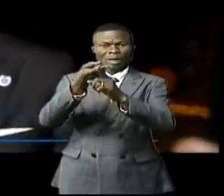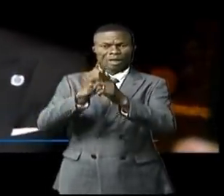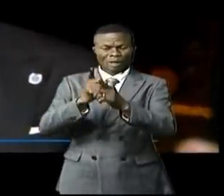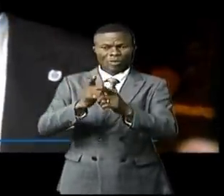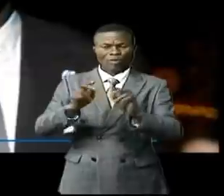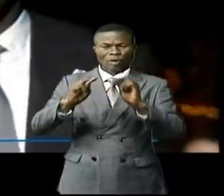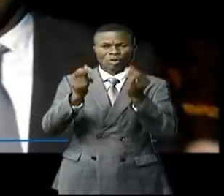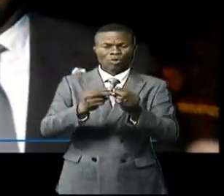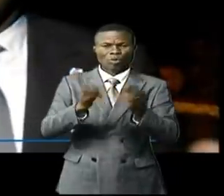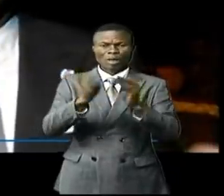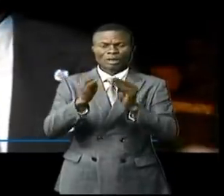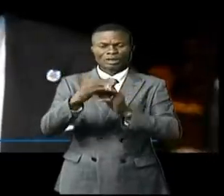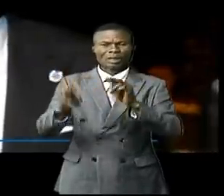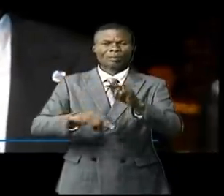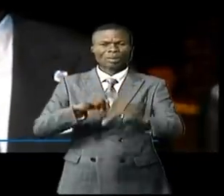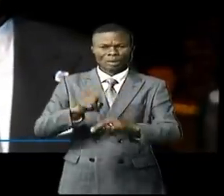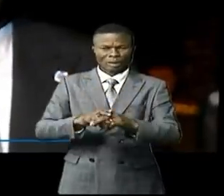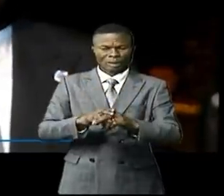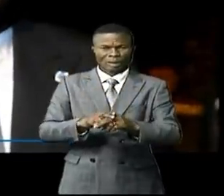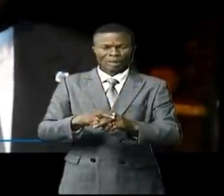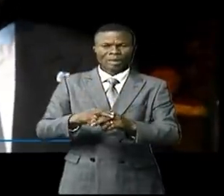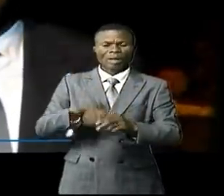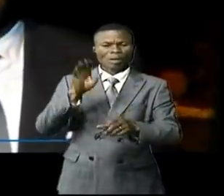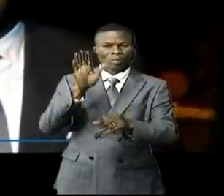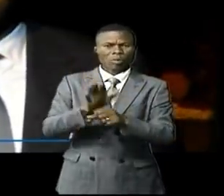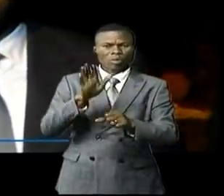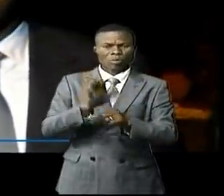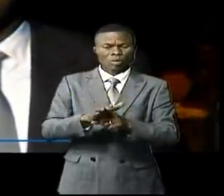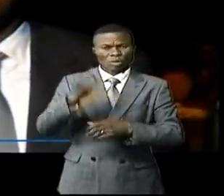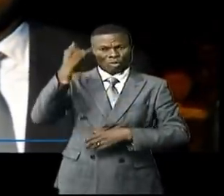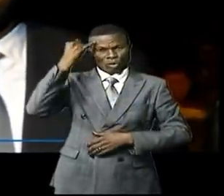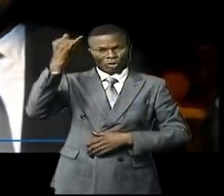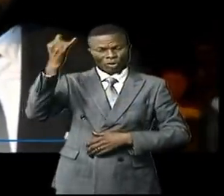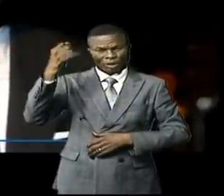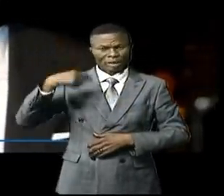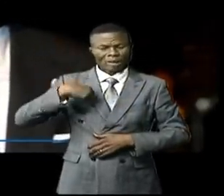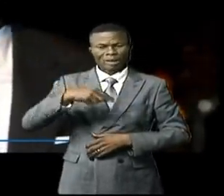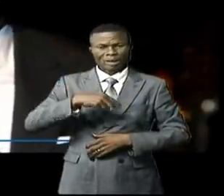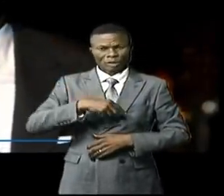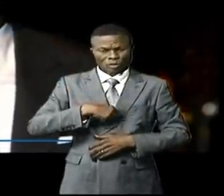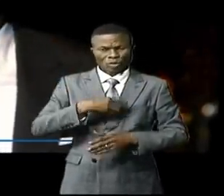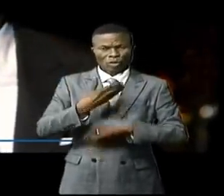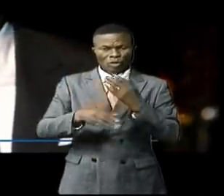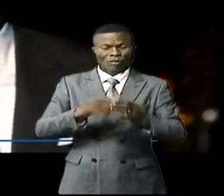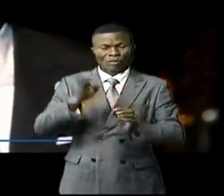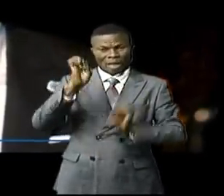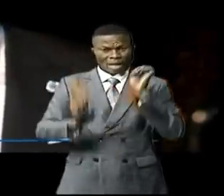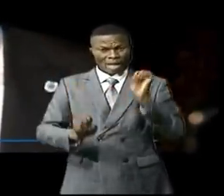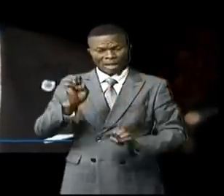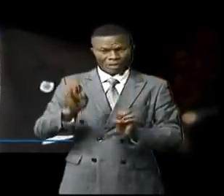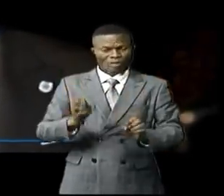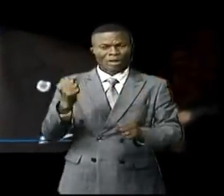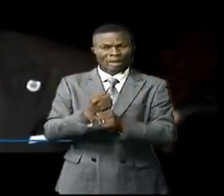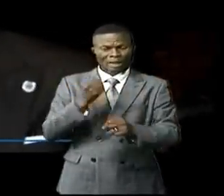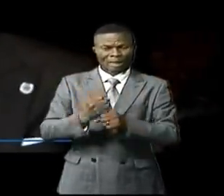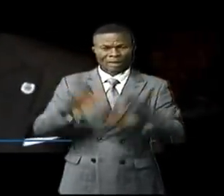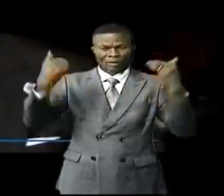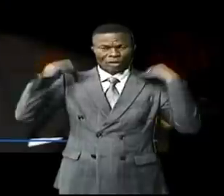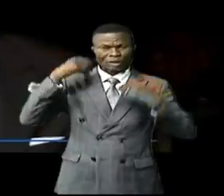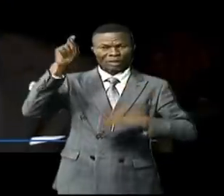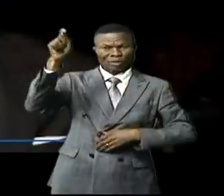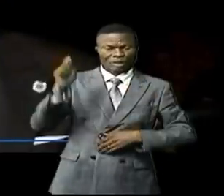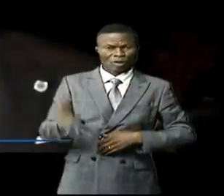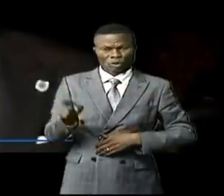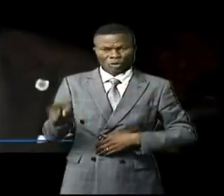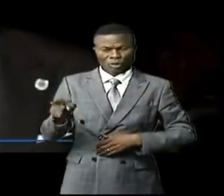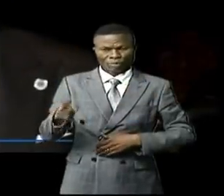l'Assemblée nationale et des plusieurs voix que nous avons entendues dans l'opinion qu'il fallait faire l'évaluation de l'état de siège et nous-mêmes comme gouvernement, à